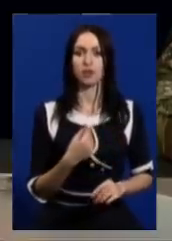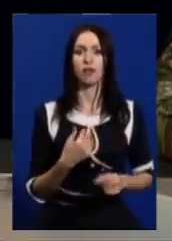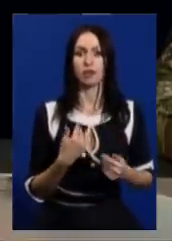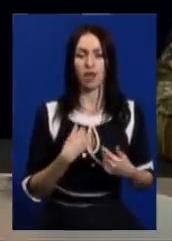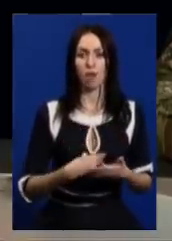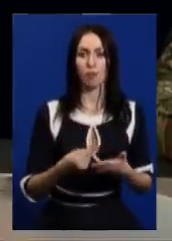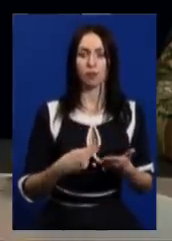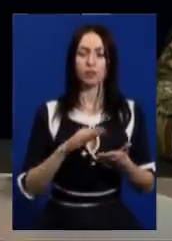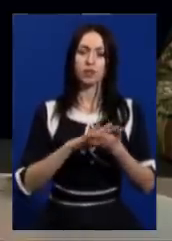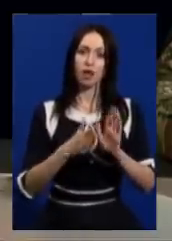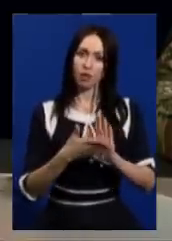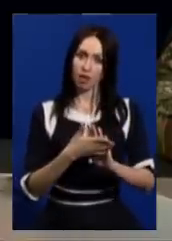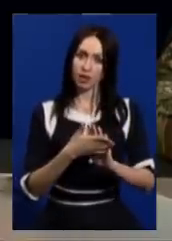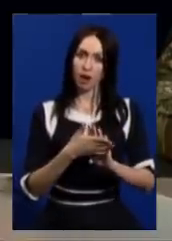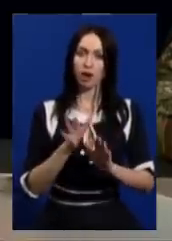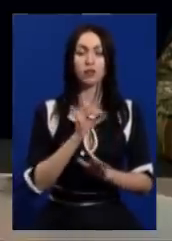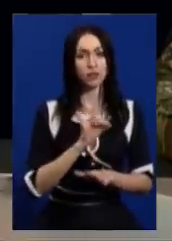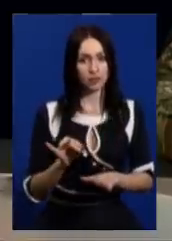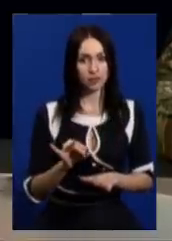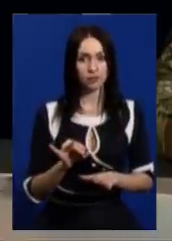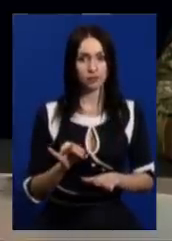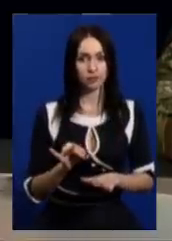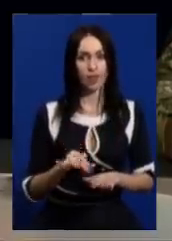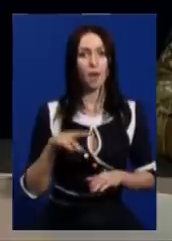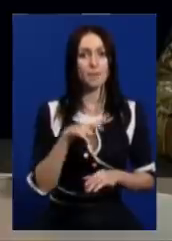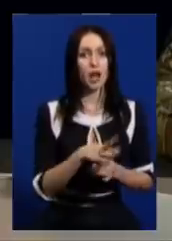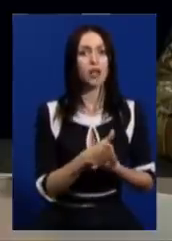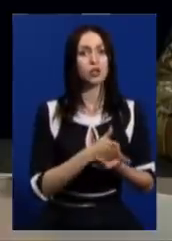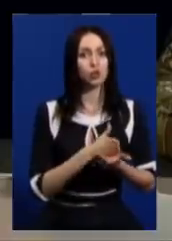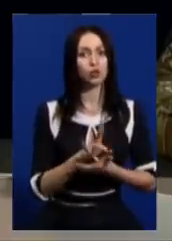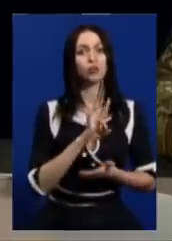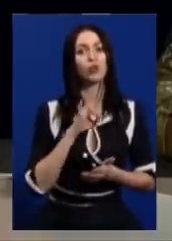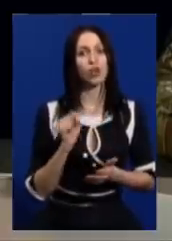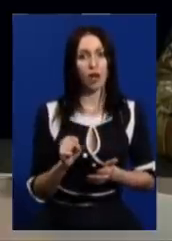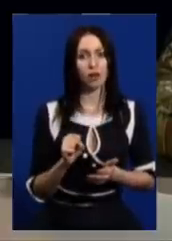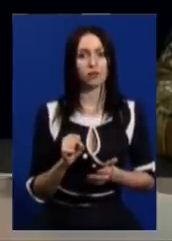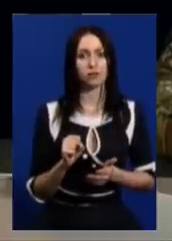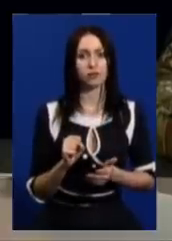подписав контракт і проходив службу на